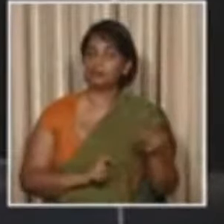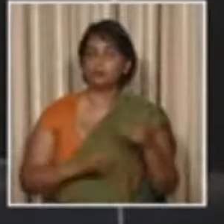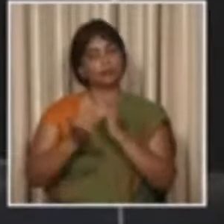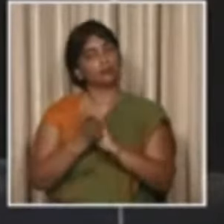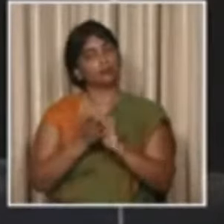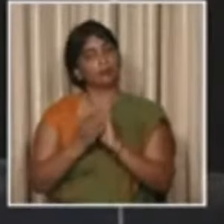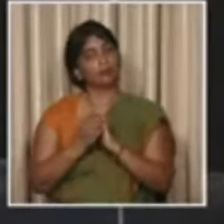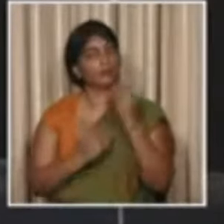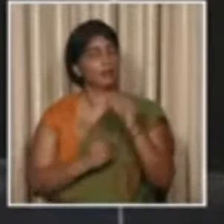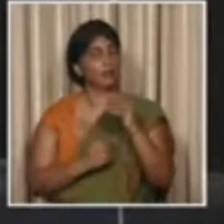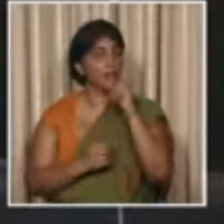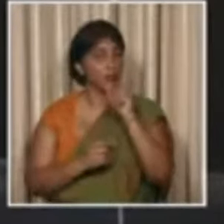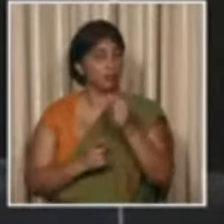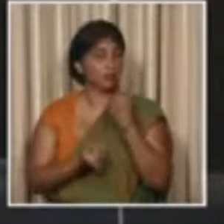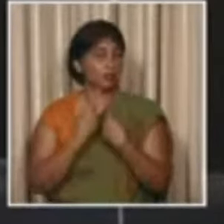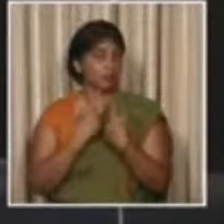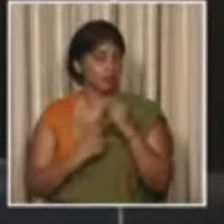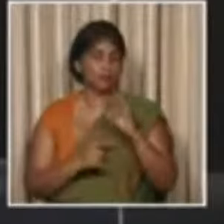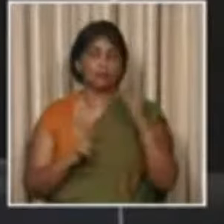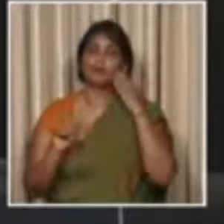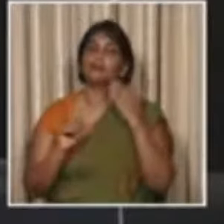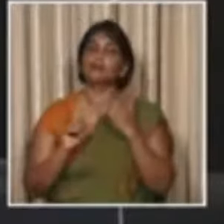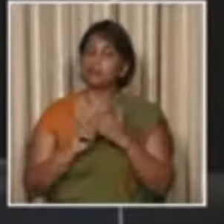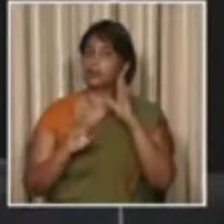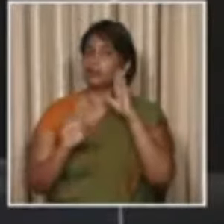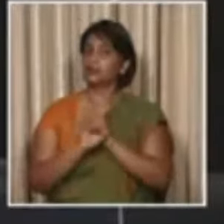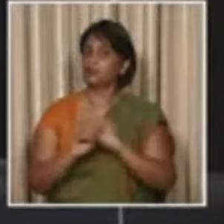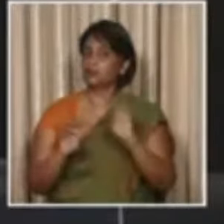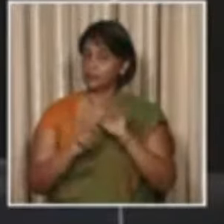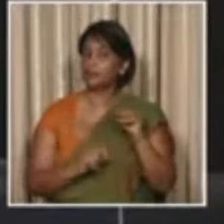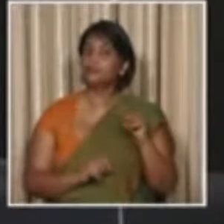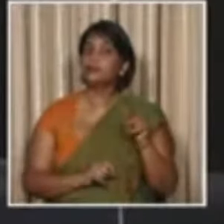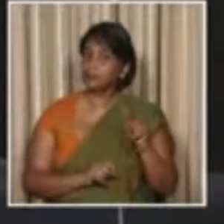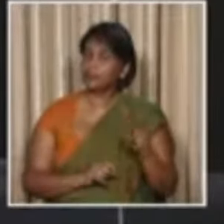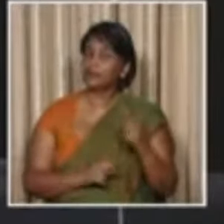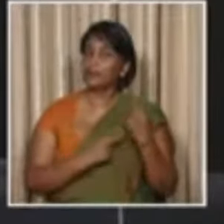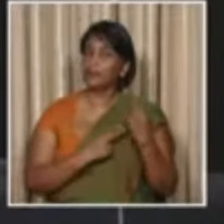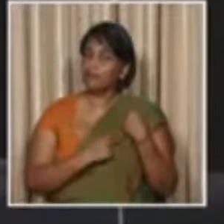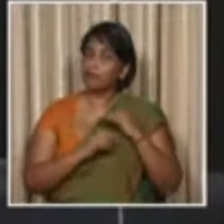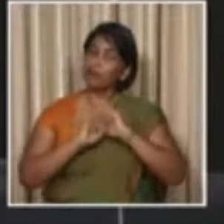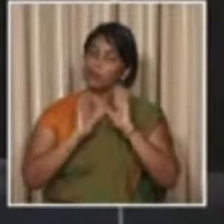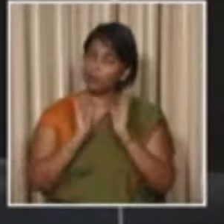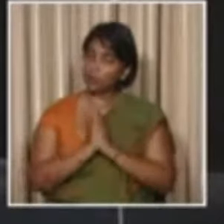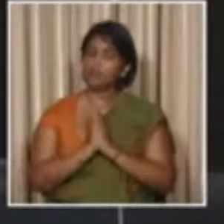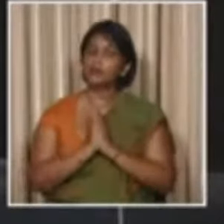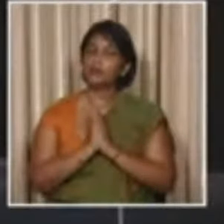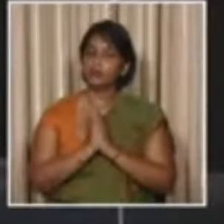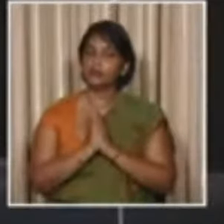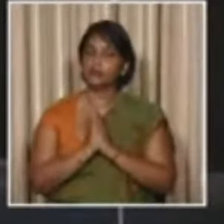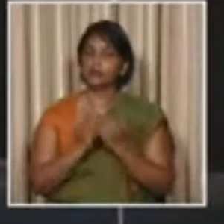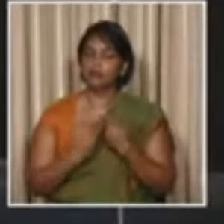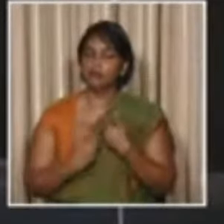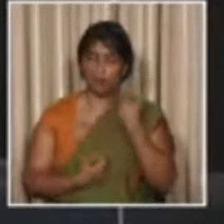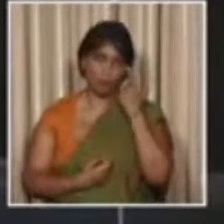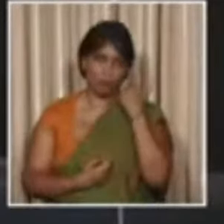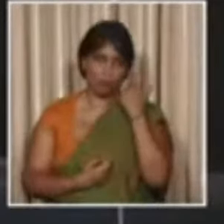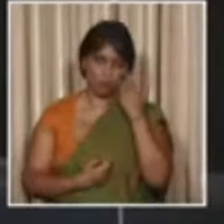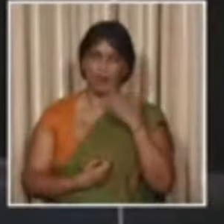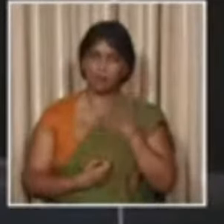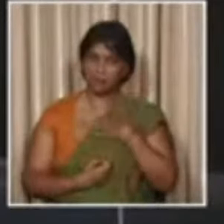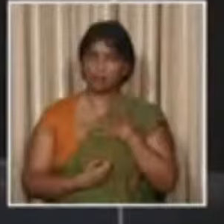ලබා දෙන්න සත්‍ය ගවේෂණය කළා ඒ පිළිබඳව හෙළිදරව් කරගන්න ඒ වගකීම මේ සියල්ල පිළිබඳව මට අවබෝධයක් තියෙනවා